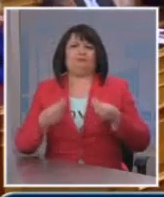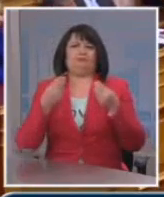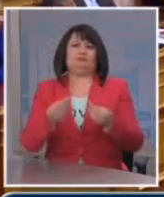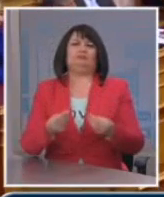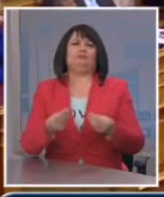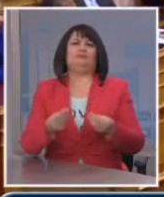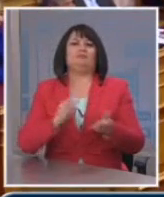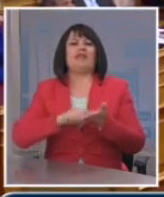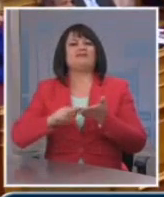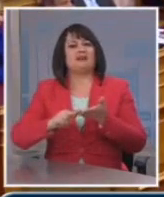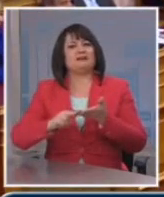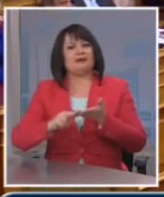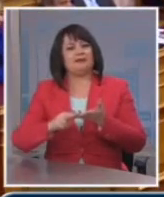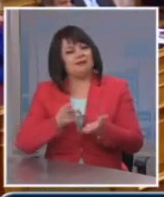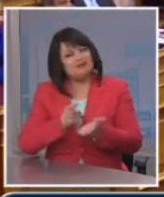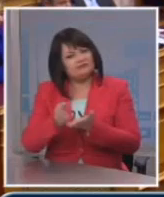μεταξύ των ασφαλισμένων.